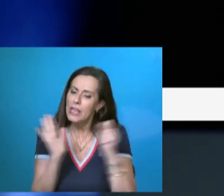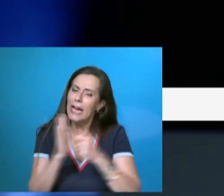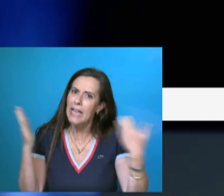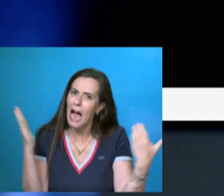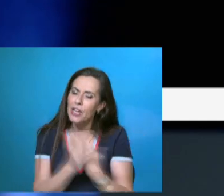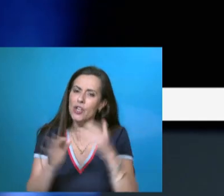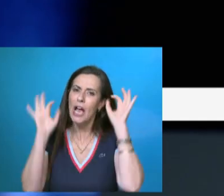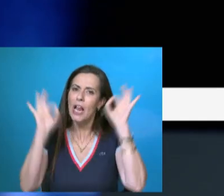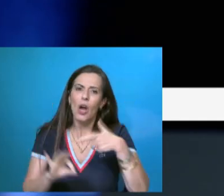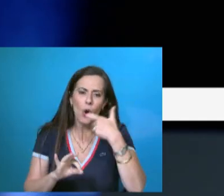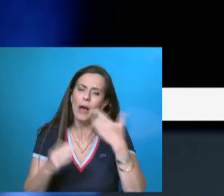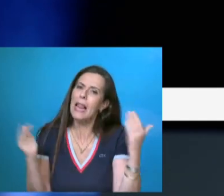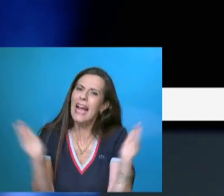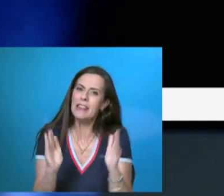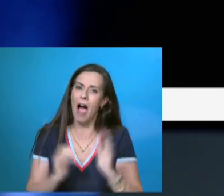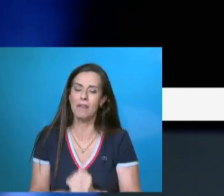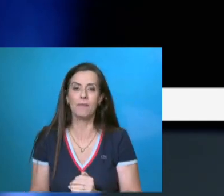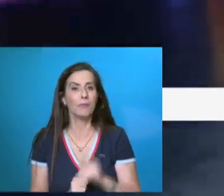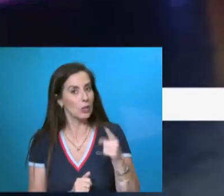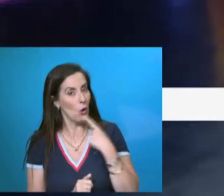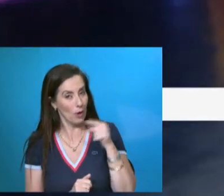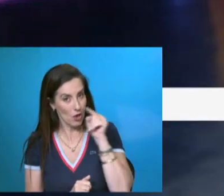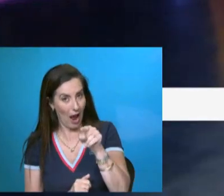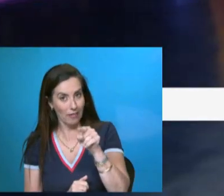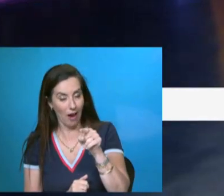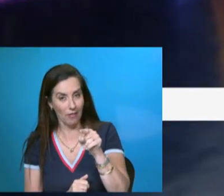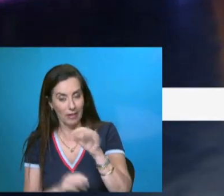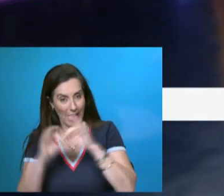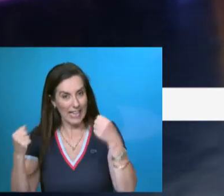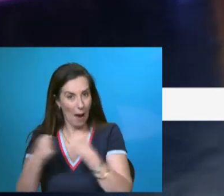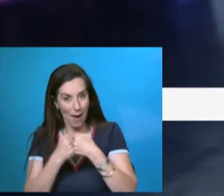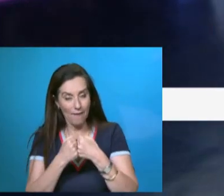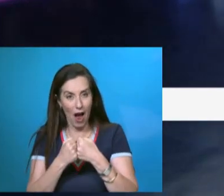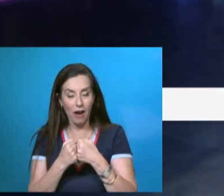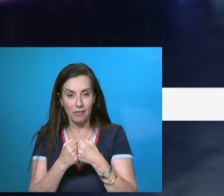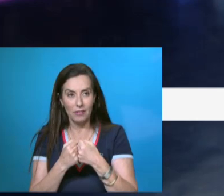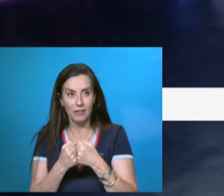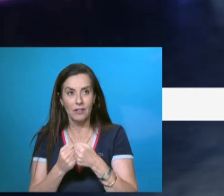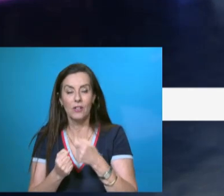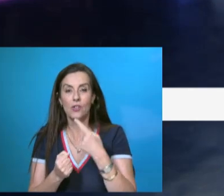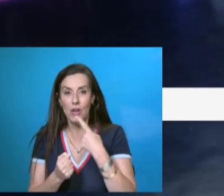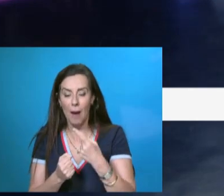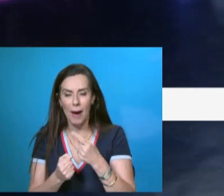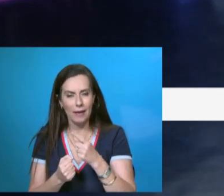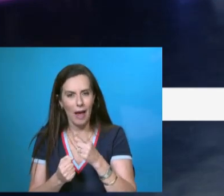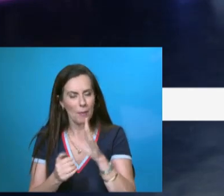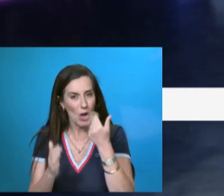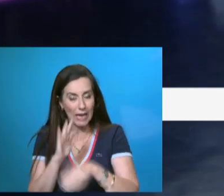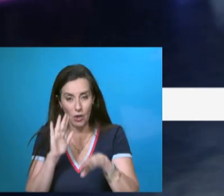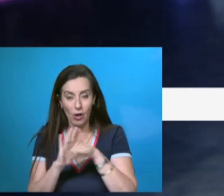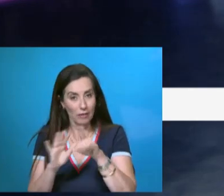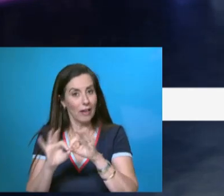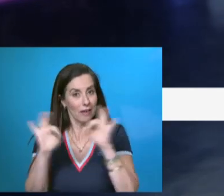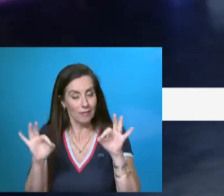לקונדיטוריה ומאפייה קטנה. זה אומר שאתה זה שיצאת למאבק, שהצבעת על הלקונה הזאת, הולך לפתוח עסק